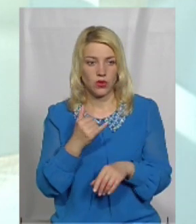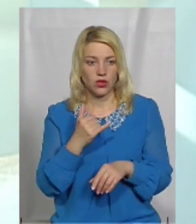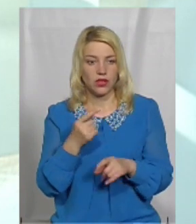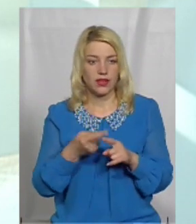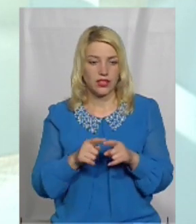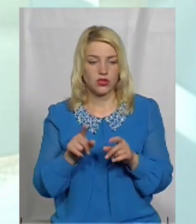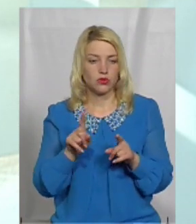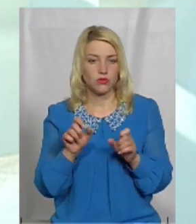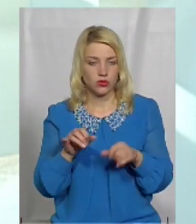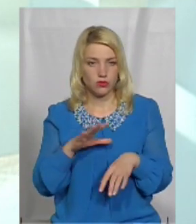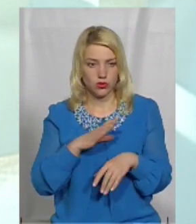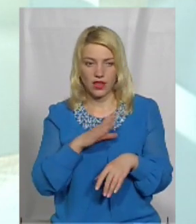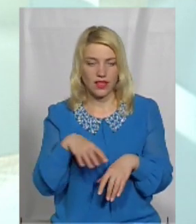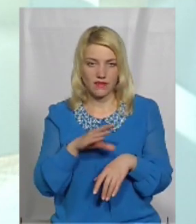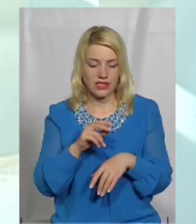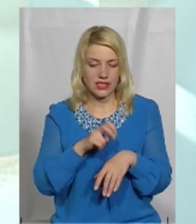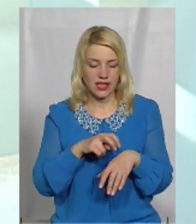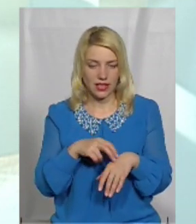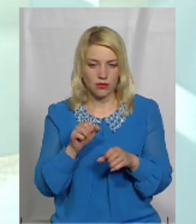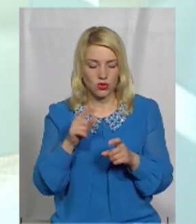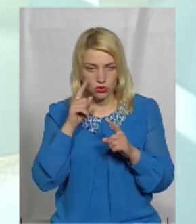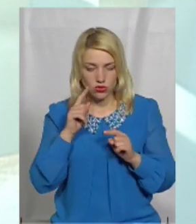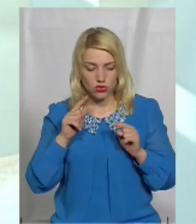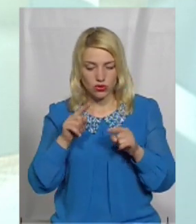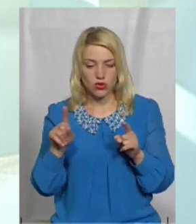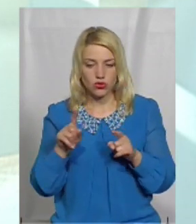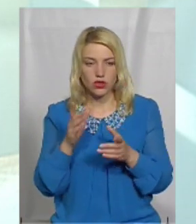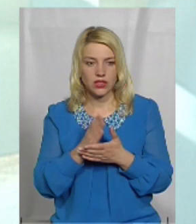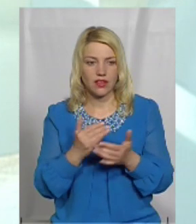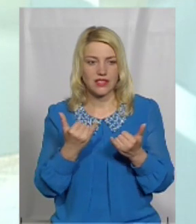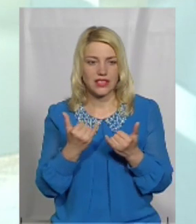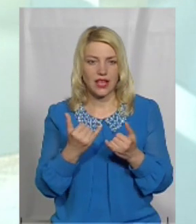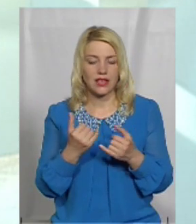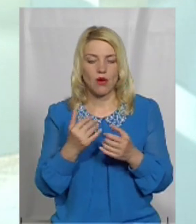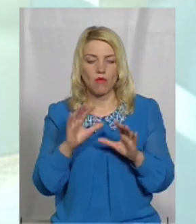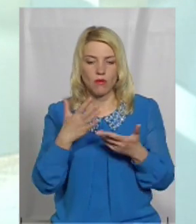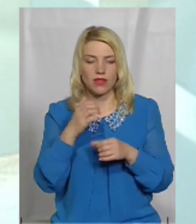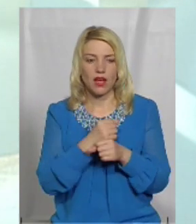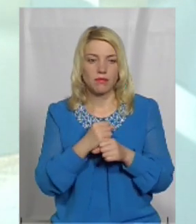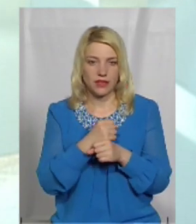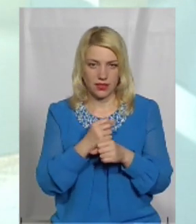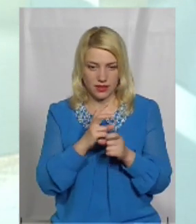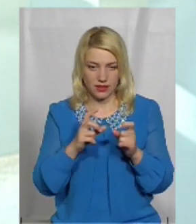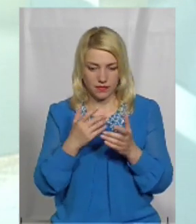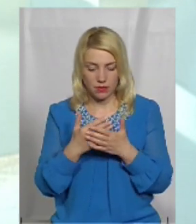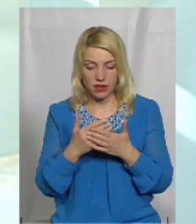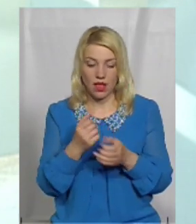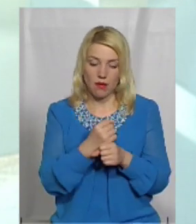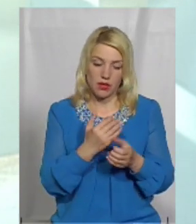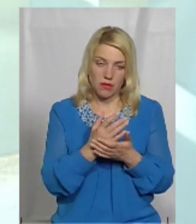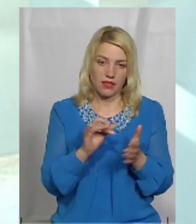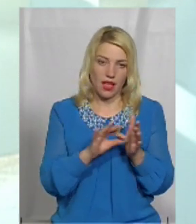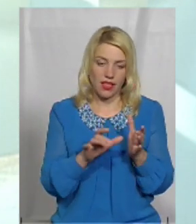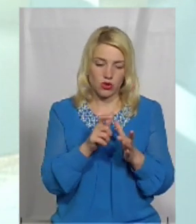бути, не всі лікарі можуть зорієнтуватися, що є в даний момент в аптеках. Тому що аптеки мають, наприклад,